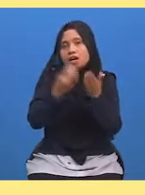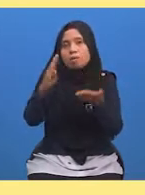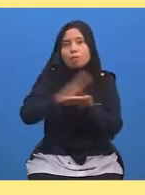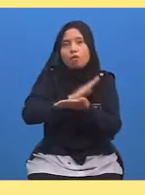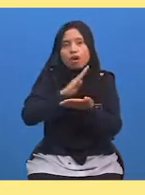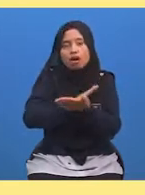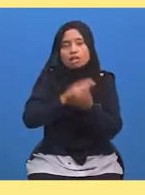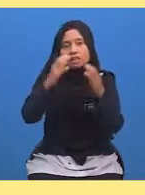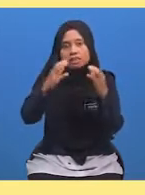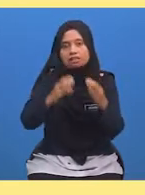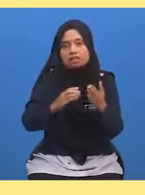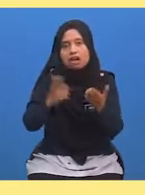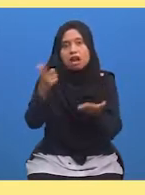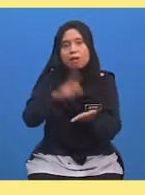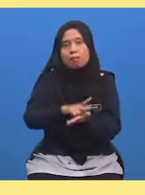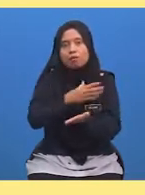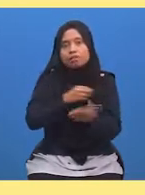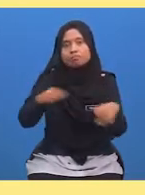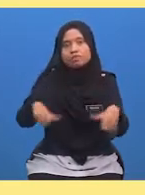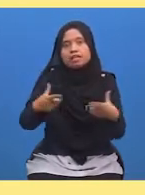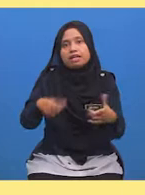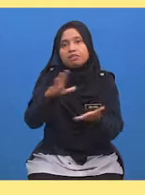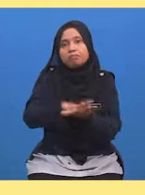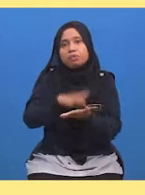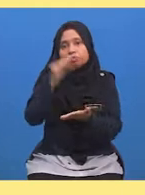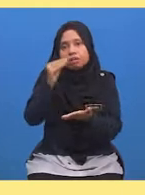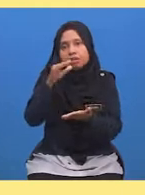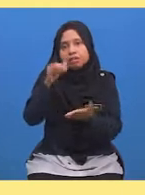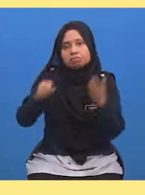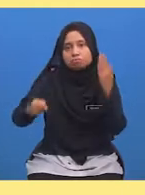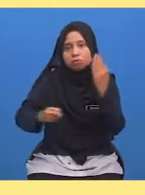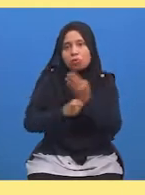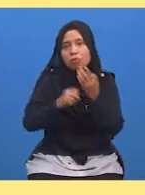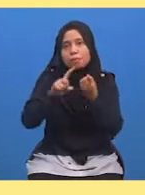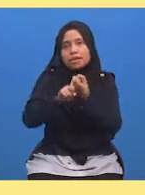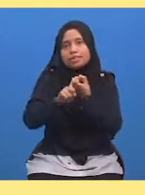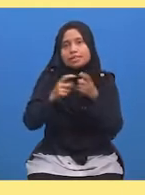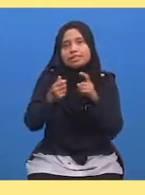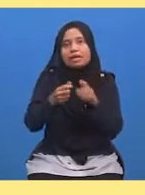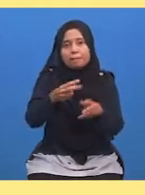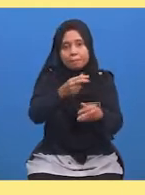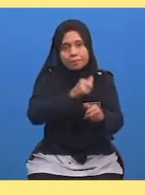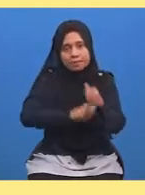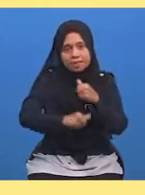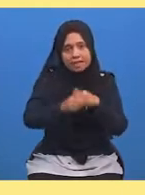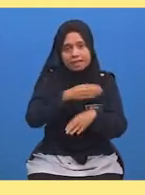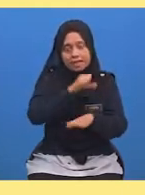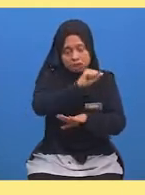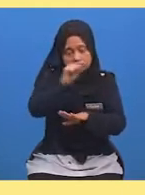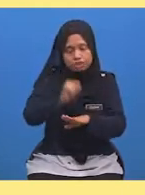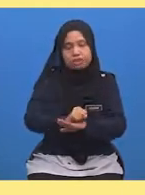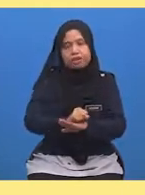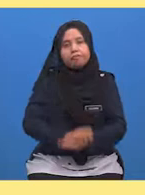carta, laporan dan lain-lain. Maklumat yang menyokong dan berkaitan dengan perniagaan